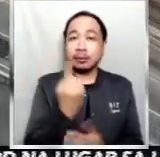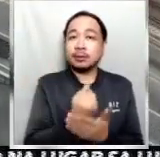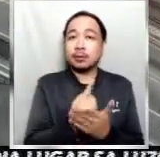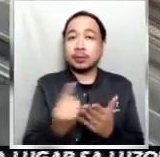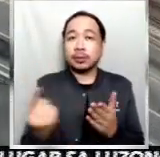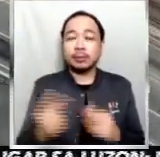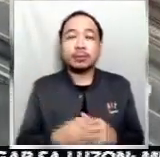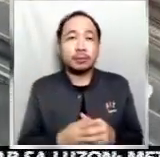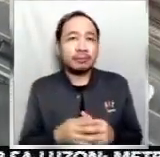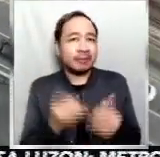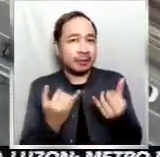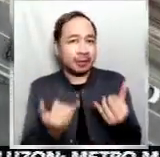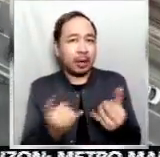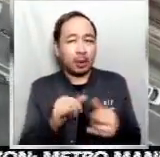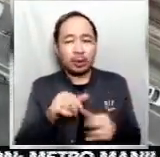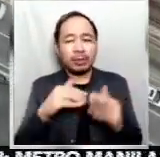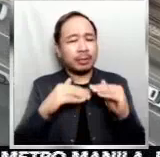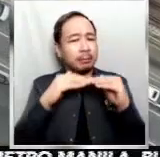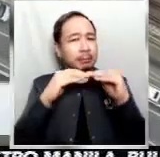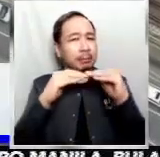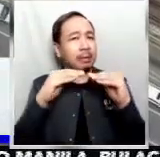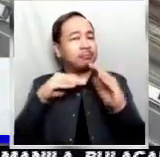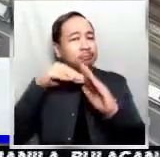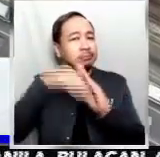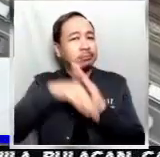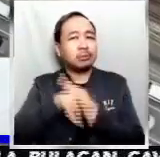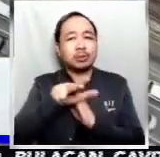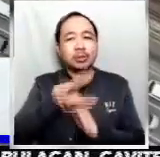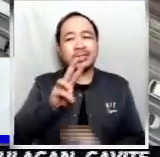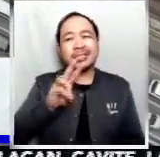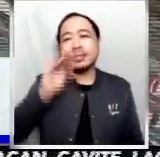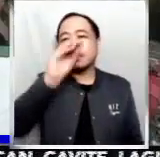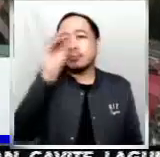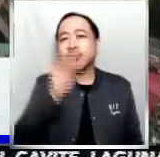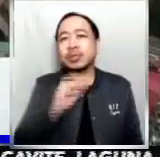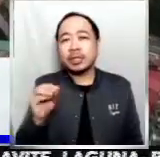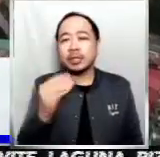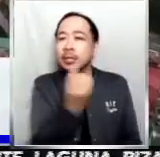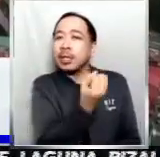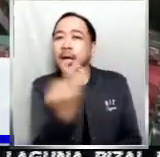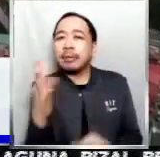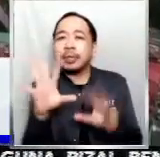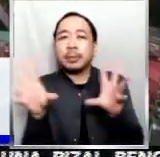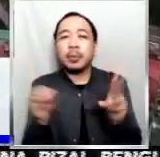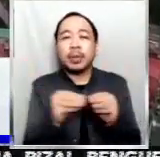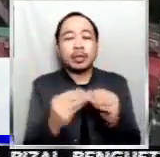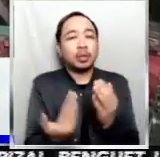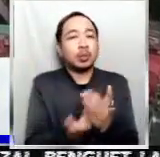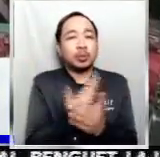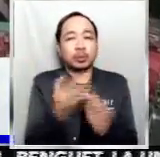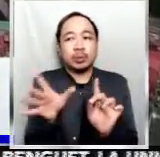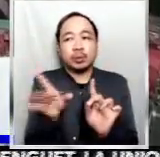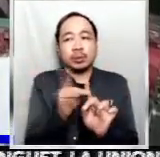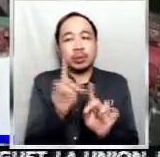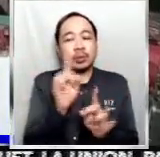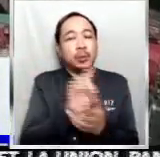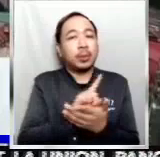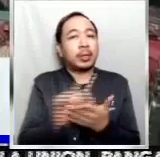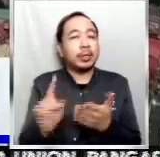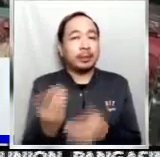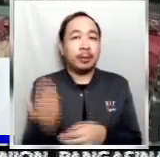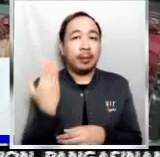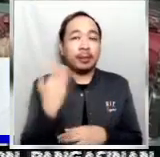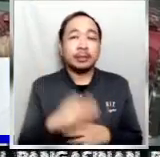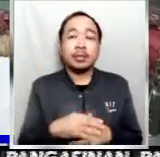ng 36% ang average na bilang ng mga bagong kaso sa isang linggo. Ngayon, nasa 1,933 yan mula sa